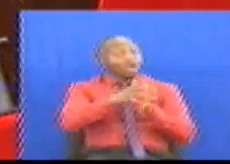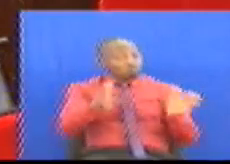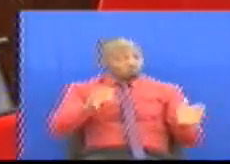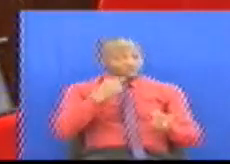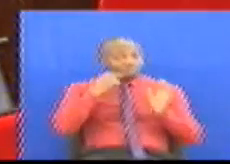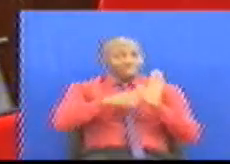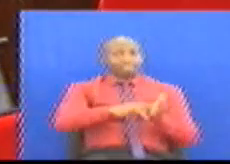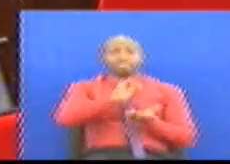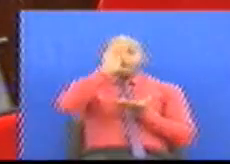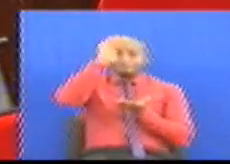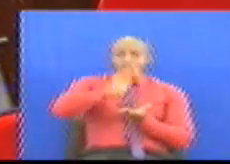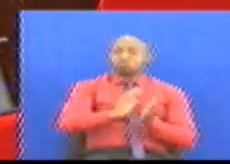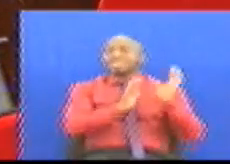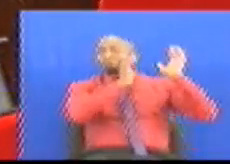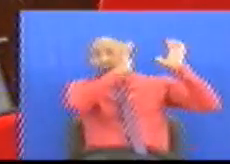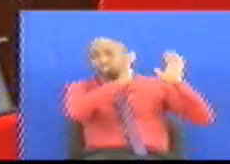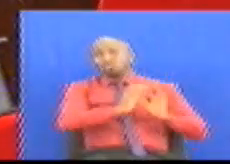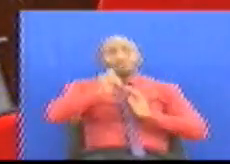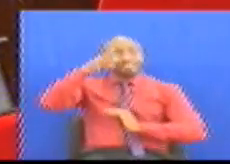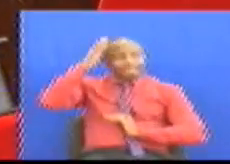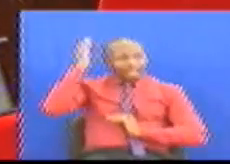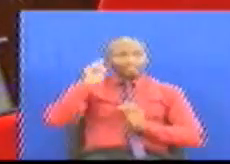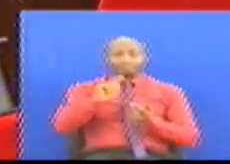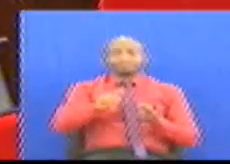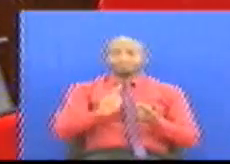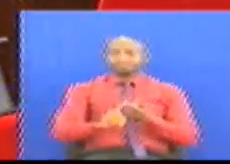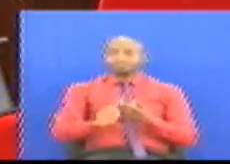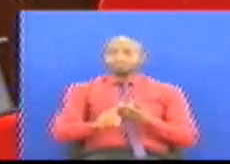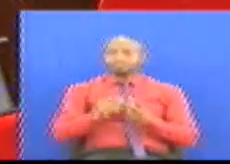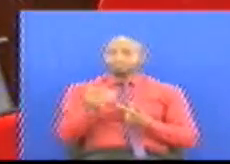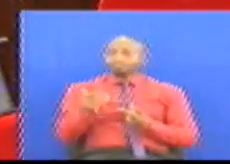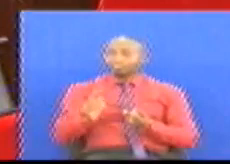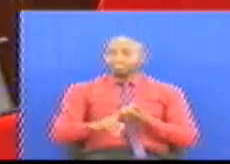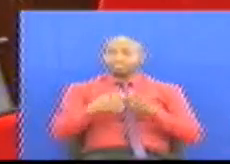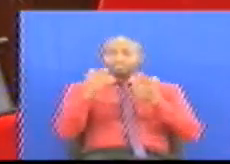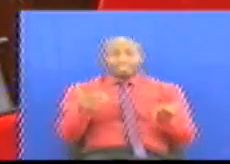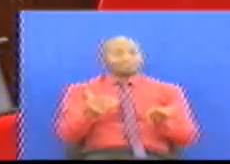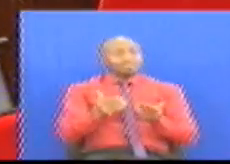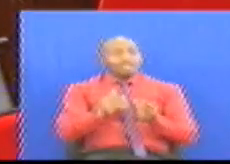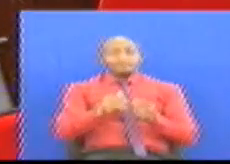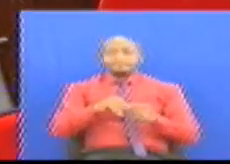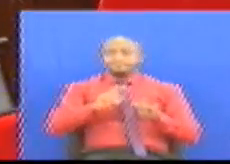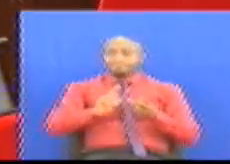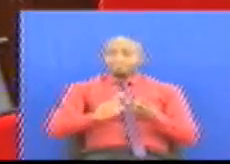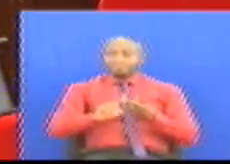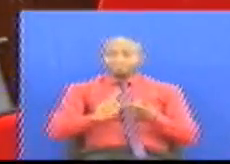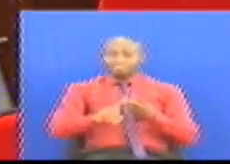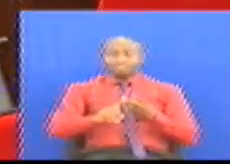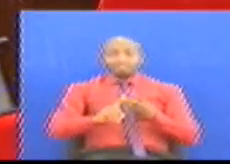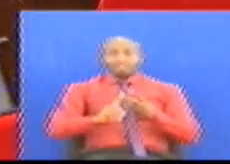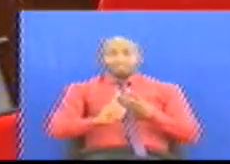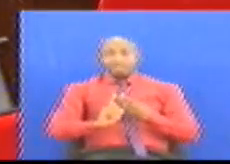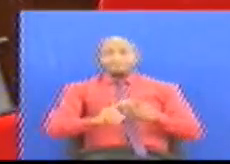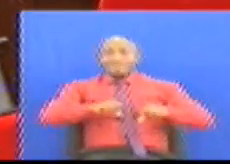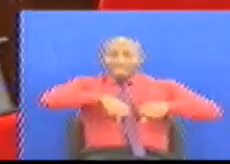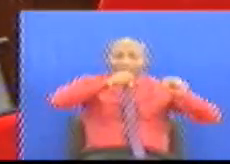kupunguzia serikali kuu mzigo. Lakini la pili ni kupeleka madaraka ya mipango na